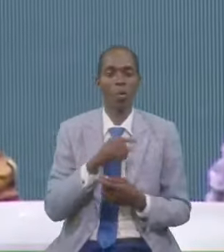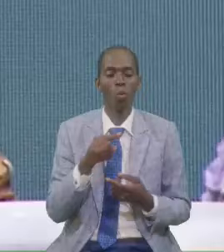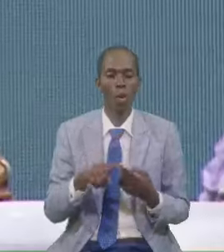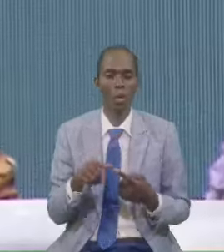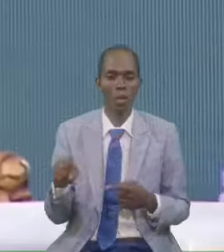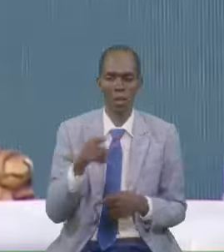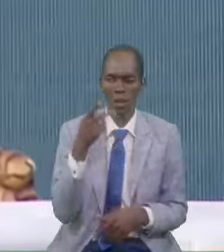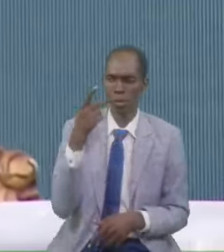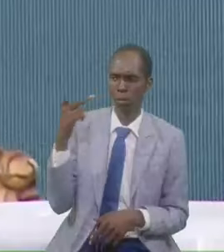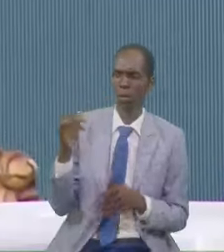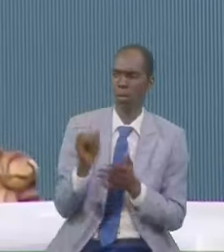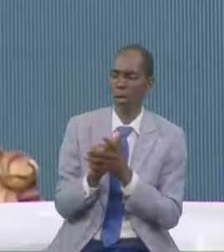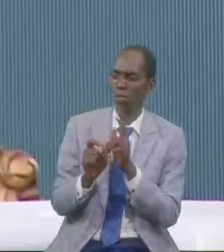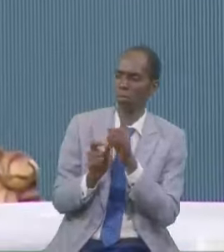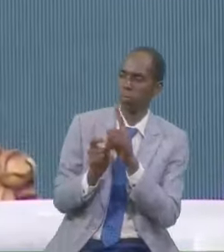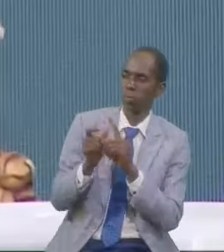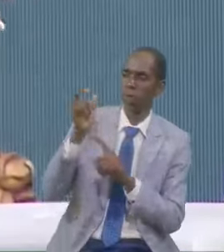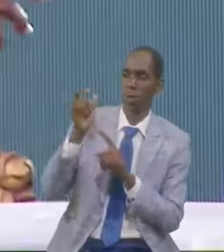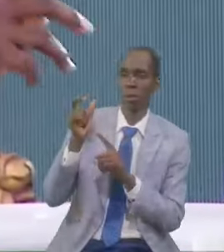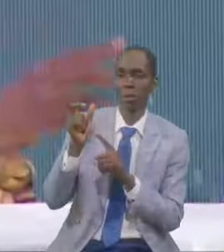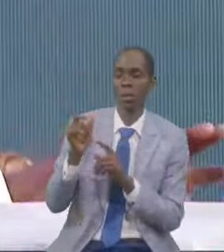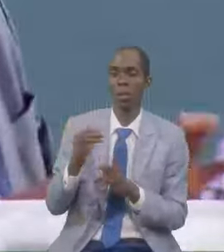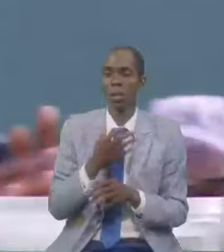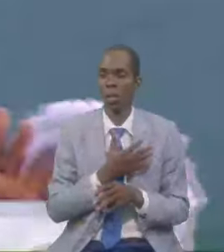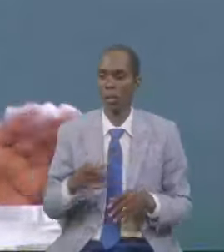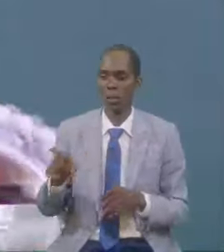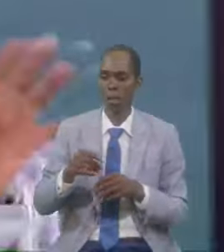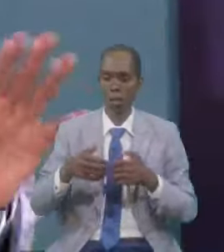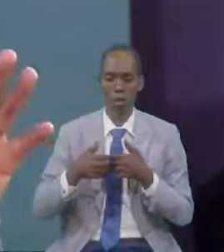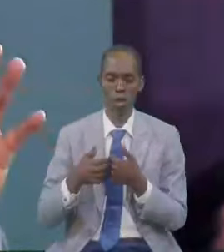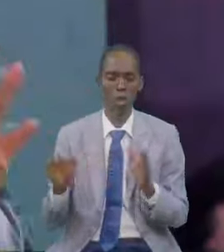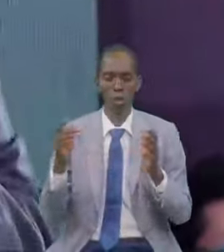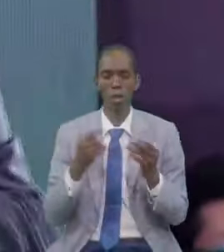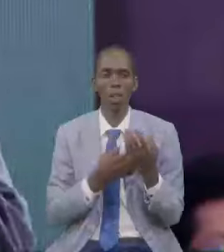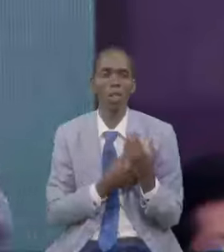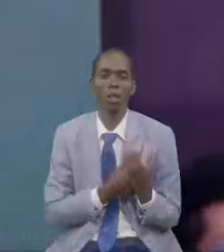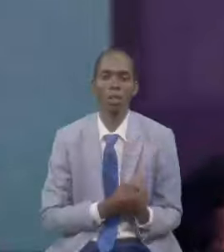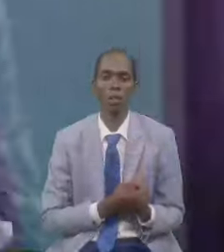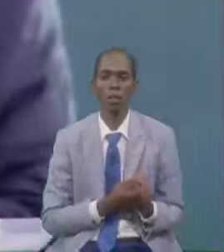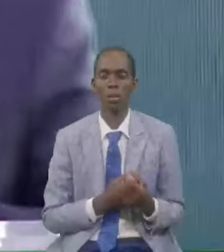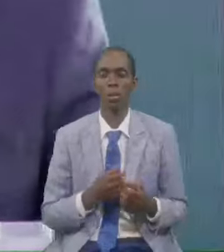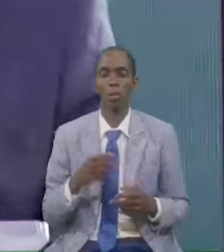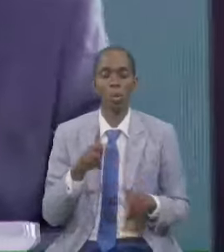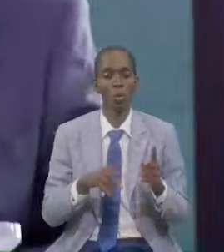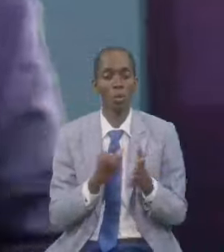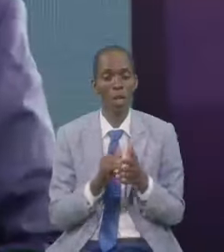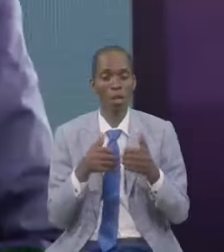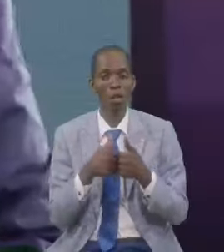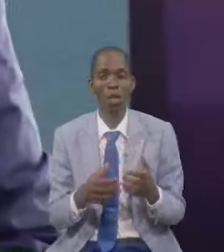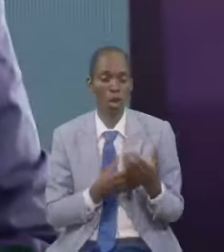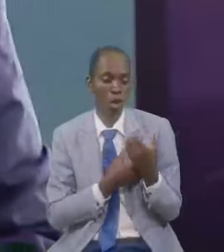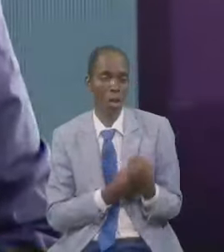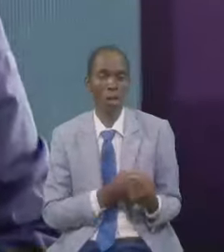ఆ భావన వారి హృదయంలో కలిగినప్పుడు వారి ధైర్యాన్ని కోల్పోయారు. People that lose courage in life. ప్రజలు జీవితంలో నిరుత్సాహం చెందుతున్నారు. By